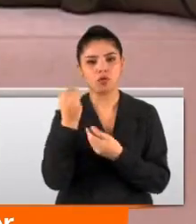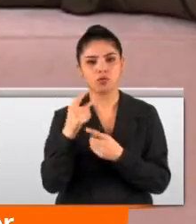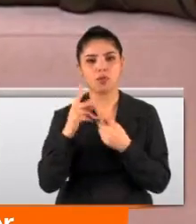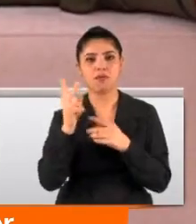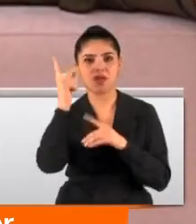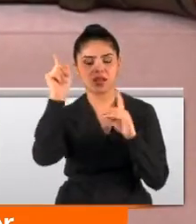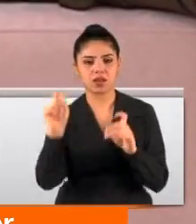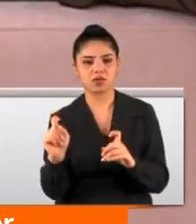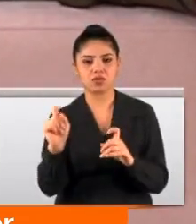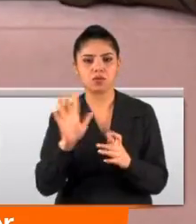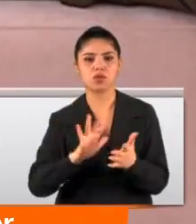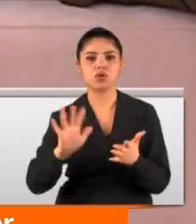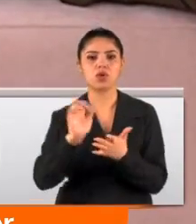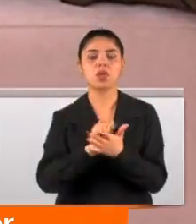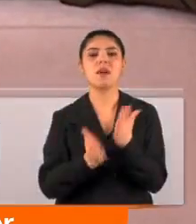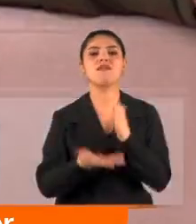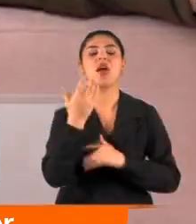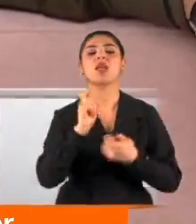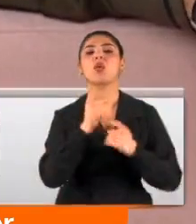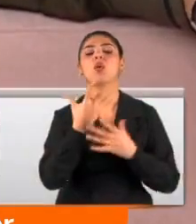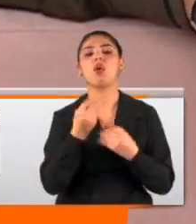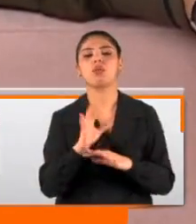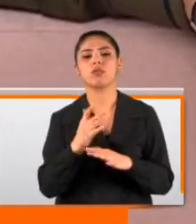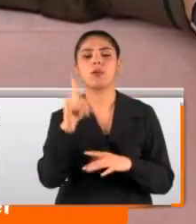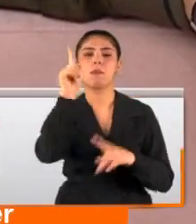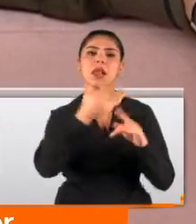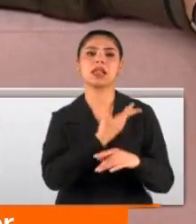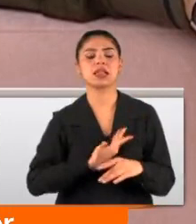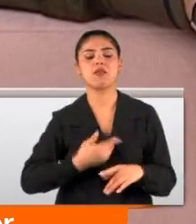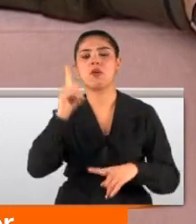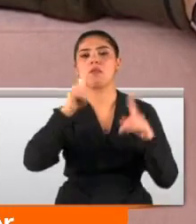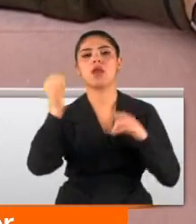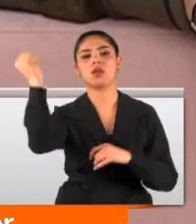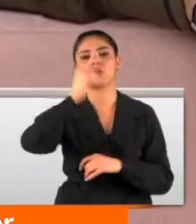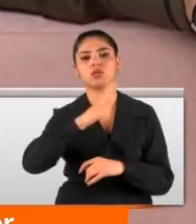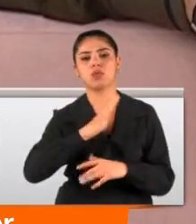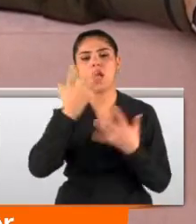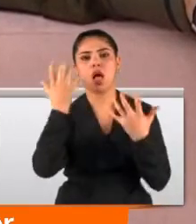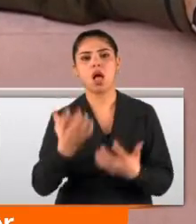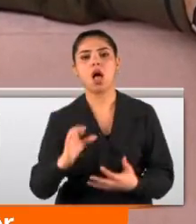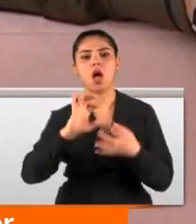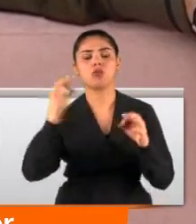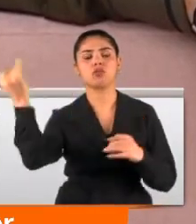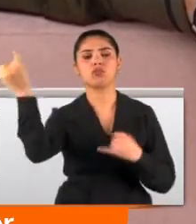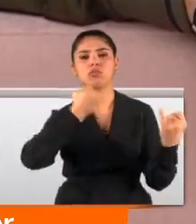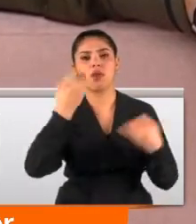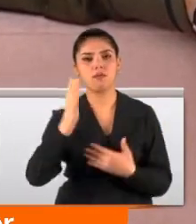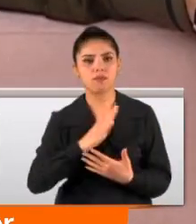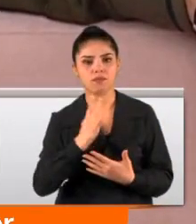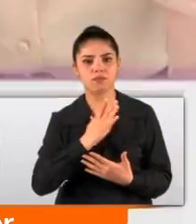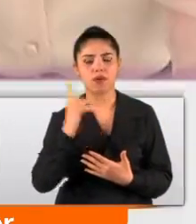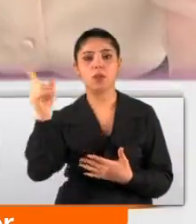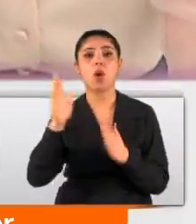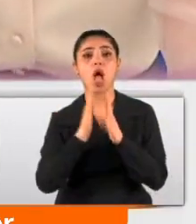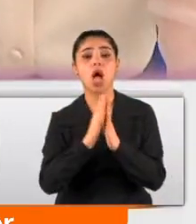geçtiniz? Sosyal medyayı fazla kullanmayacağım. Niye? Sevenim doldu, sevmeyenim doldu. Çok ağır laflar yazanlar oldu. Ama Döner af